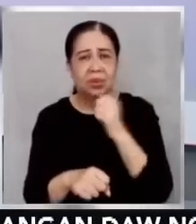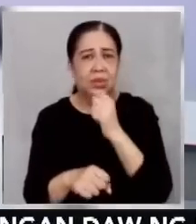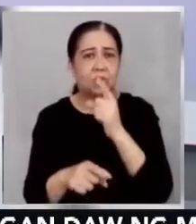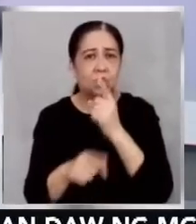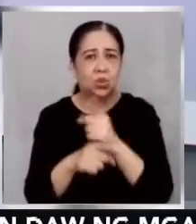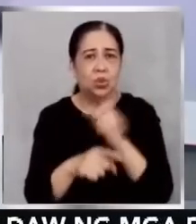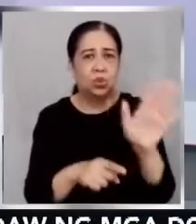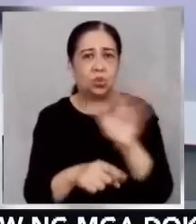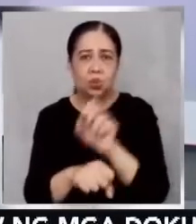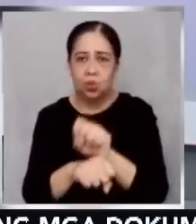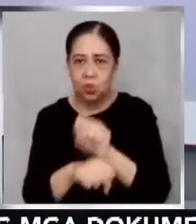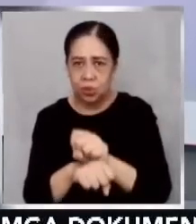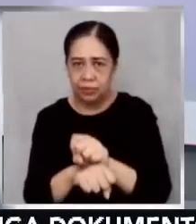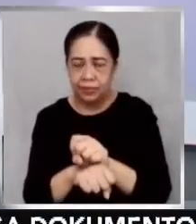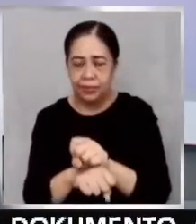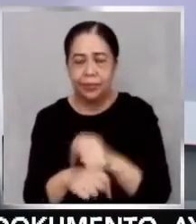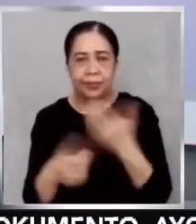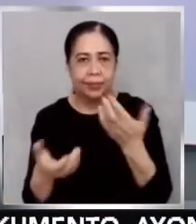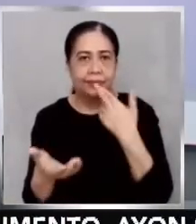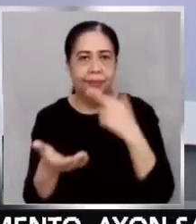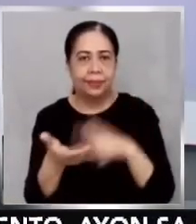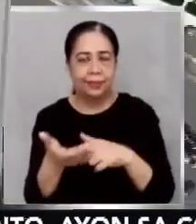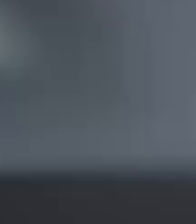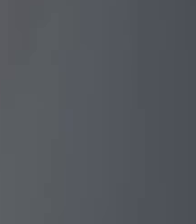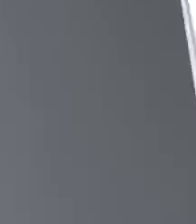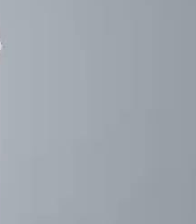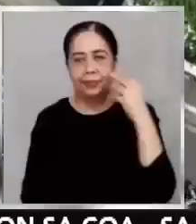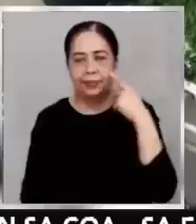trabaho. Nakatuto si Maki Pulido.